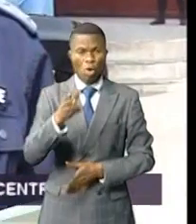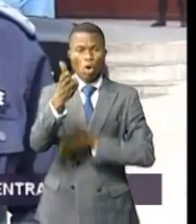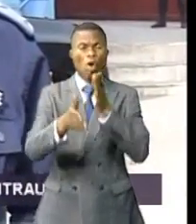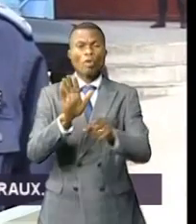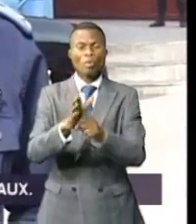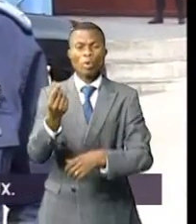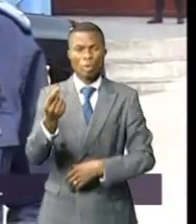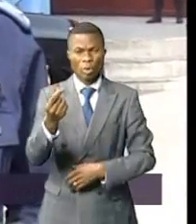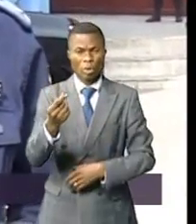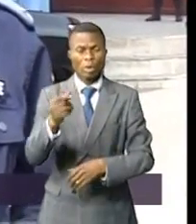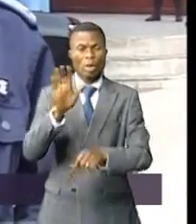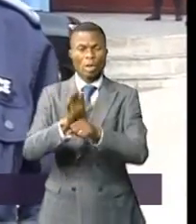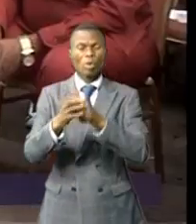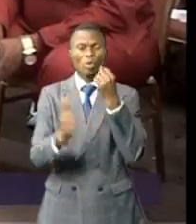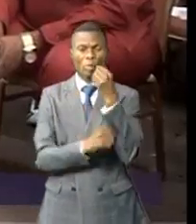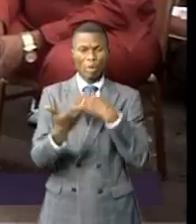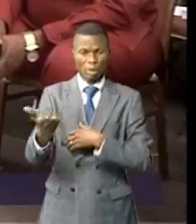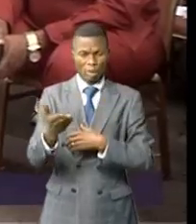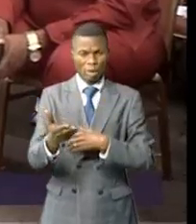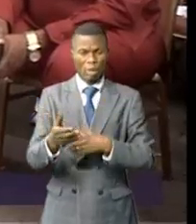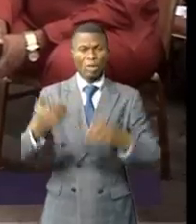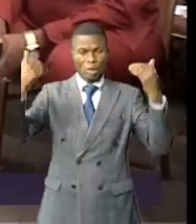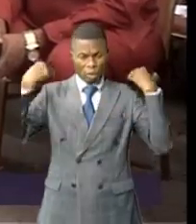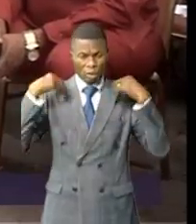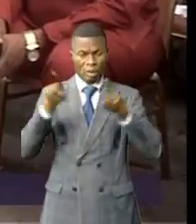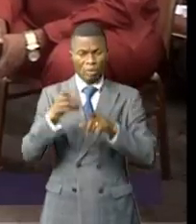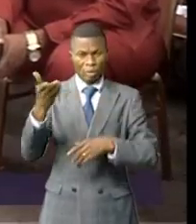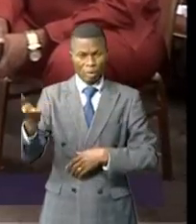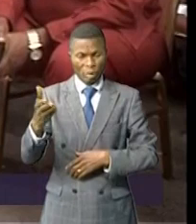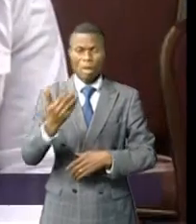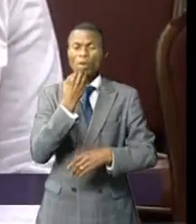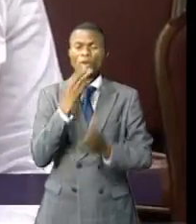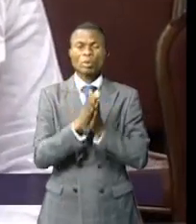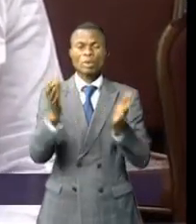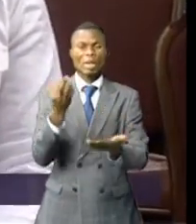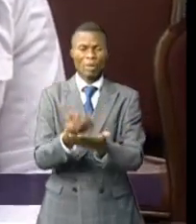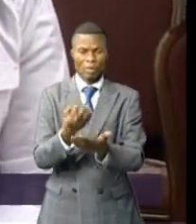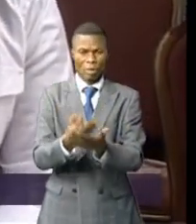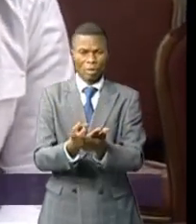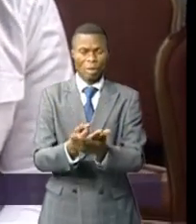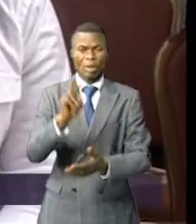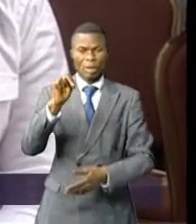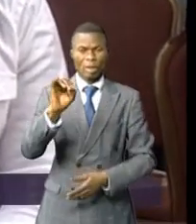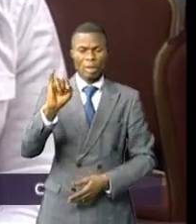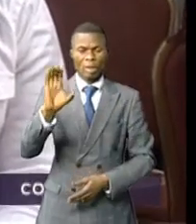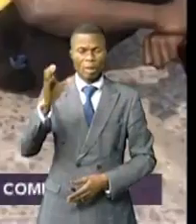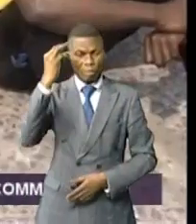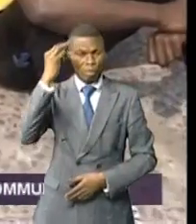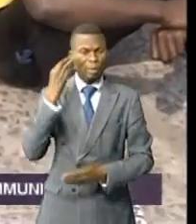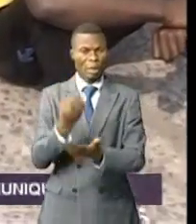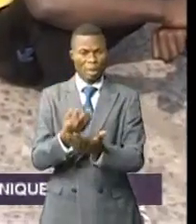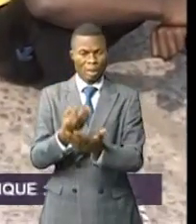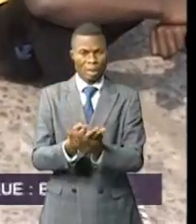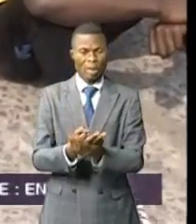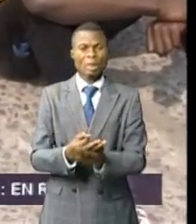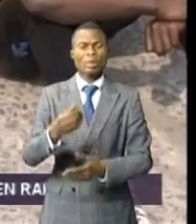l'argent à quelques naïfs. Des personnalités comme Jules Alinghetti, inspecteur général des finances, Nicolas Kazadi, ministre des finances, Guy